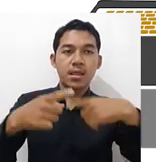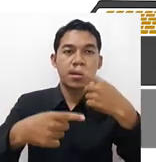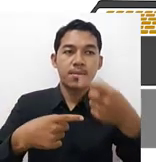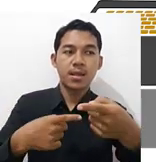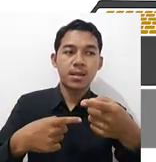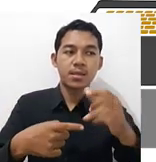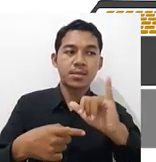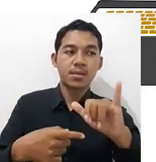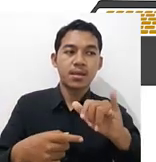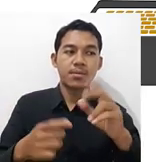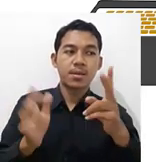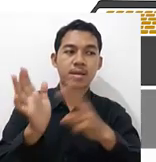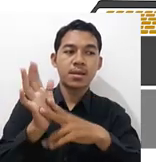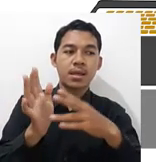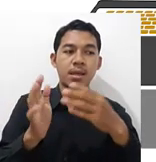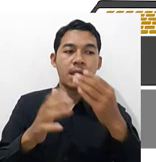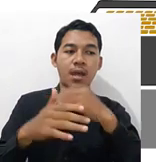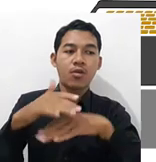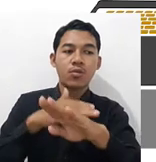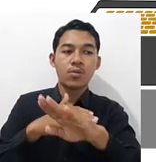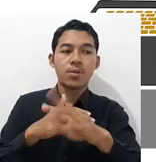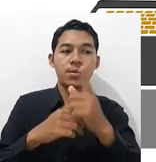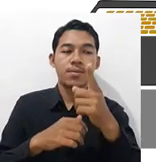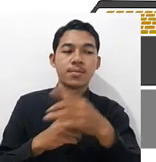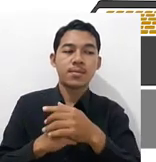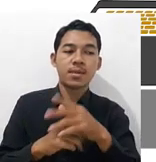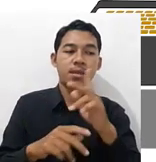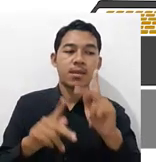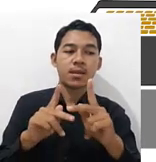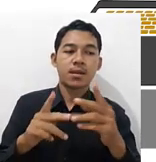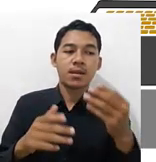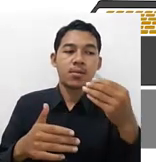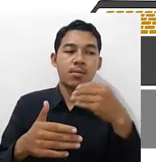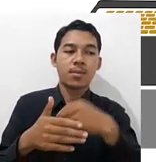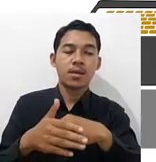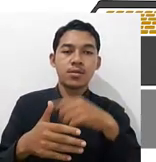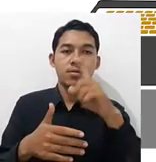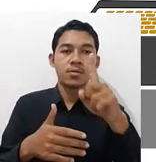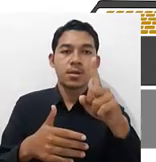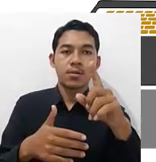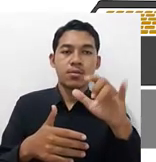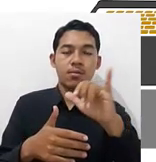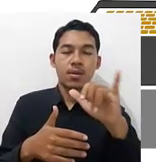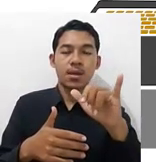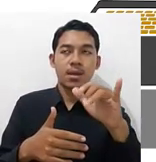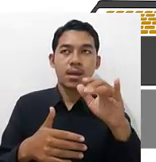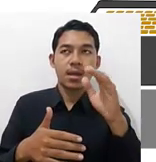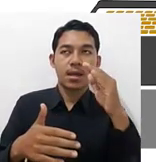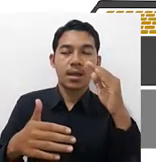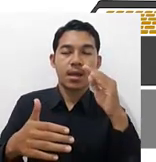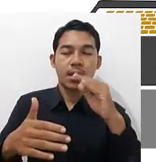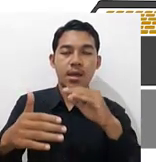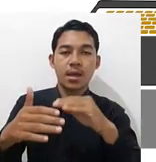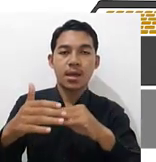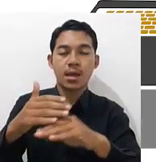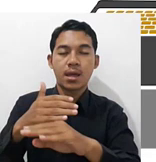berbeda. Nah, bisa dilihat di sini. Jika input bernilai 1, maka output bernilai 0.